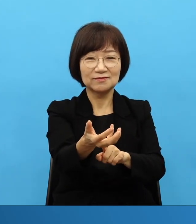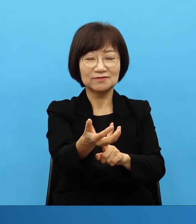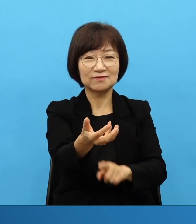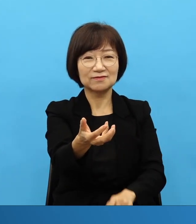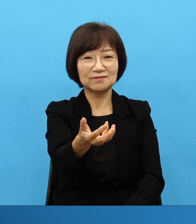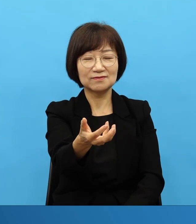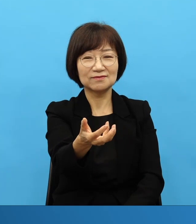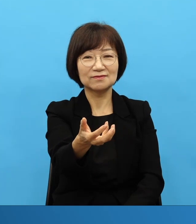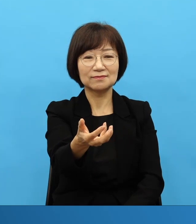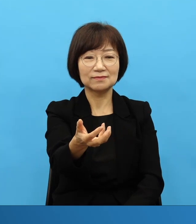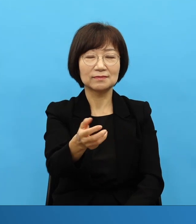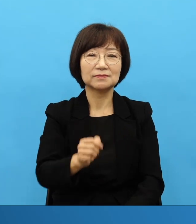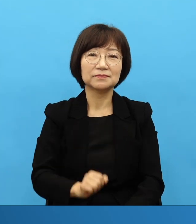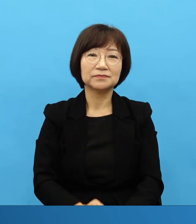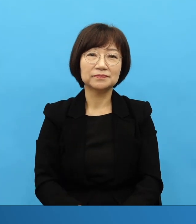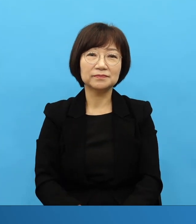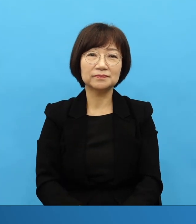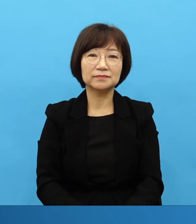막